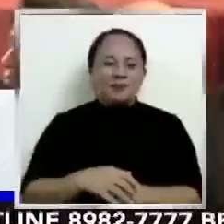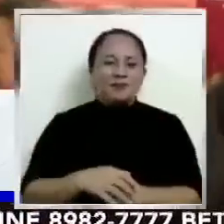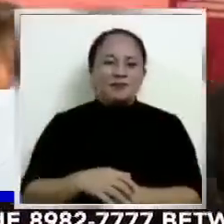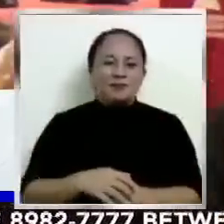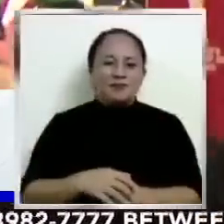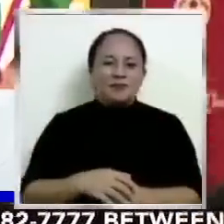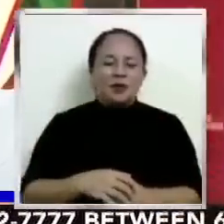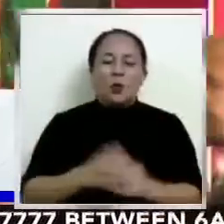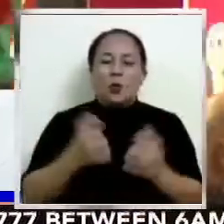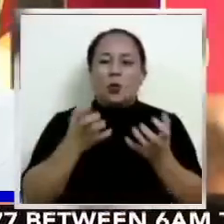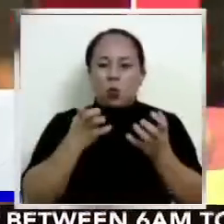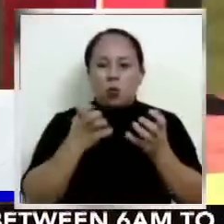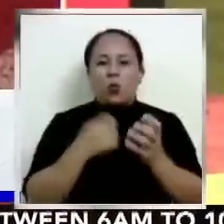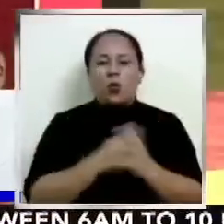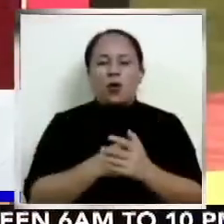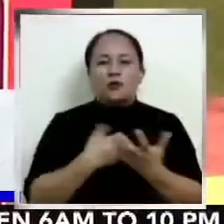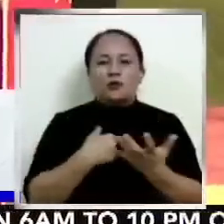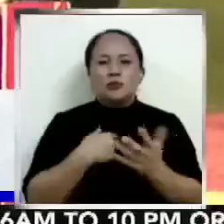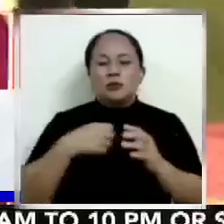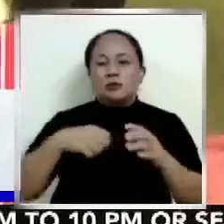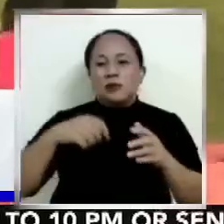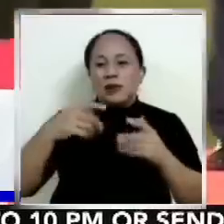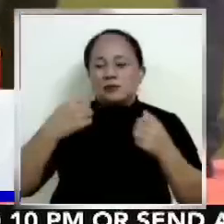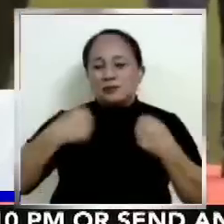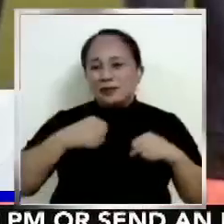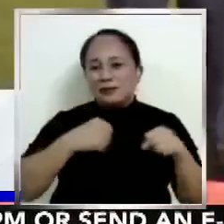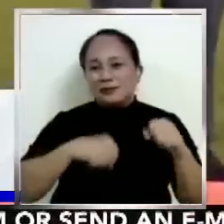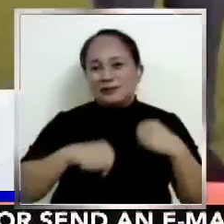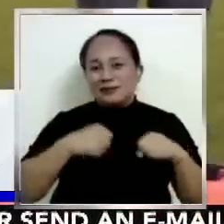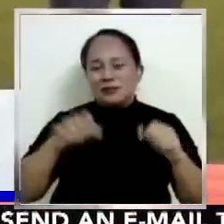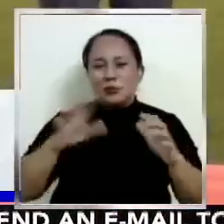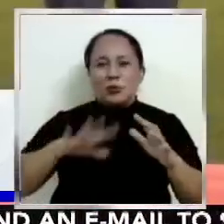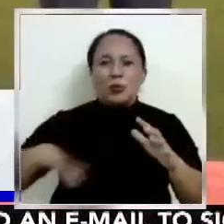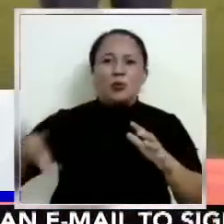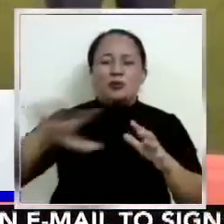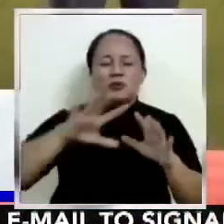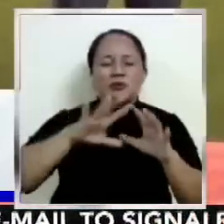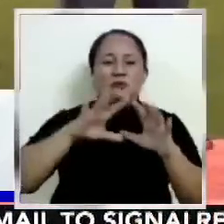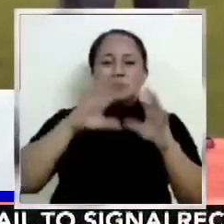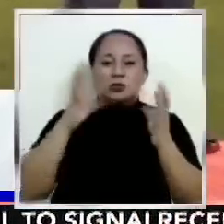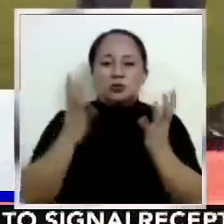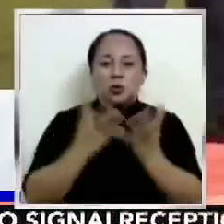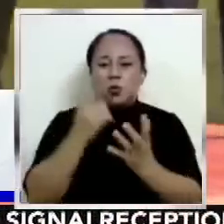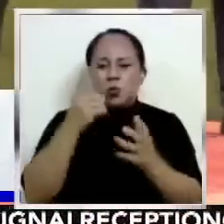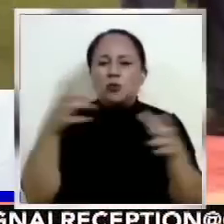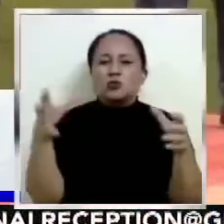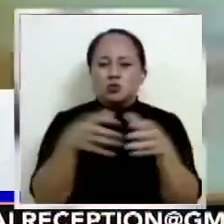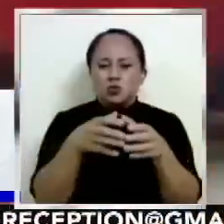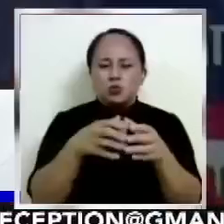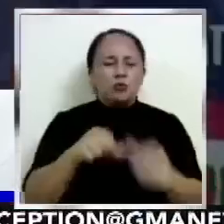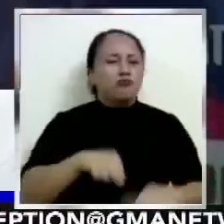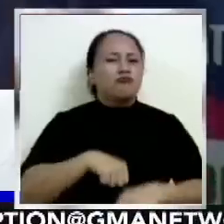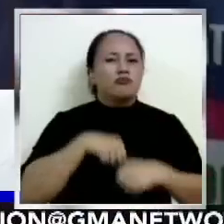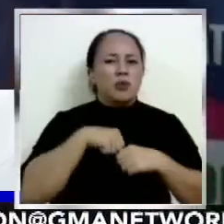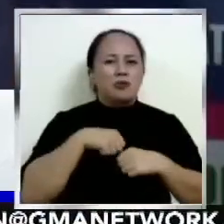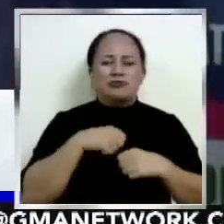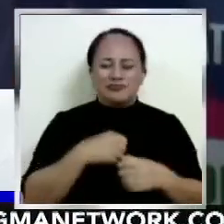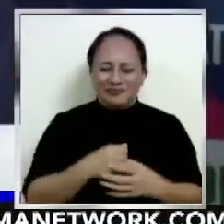Naisipakita ng mga manlalaro ng galing sa iba't ibang bahagi ng mundo na sila ay isang koponan na maipagmamalaki nating lahat.